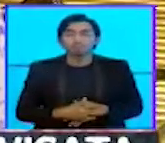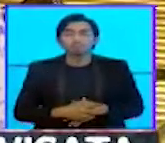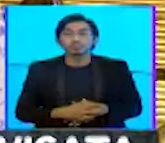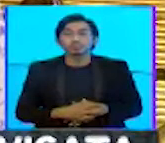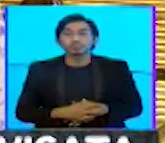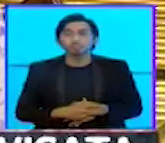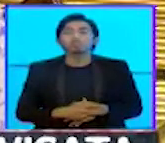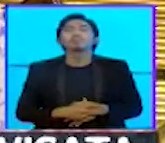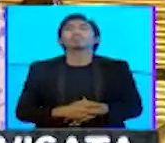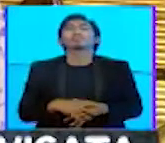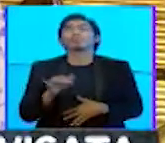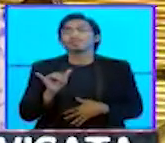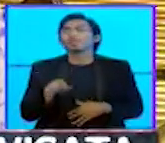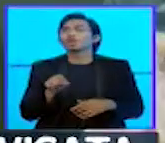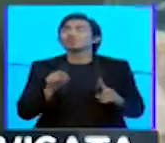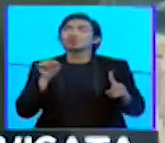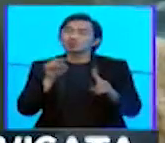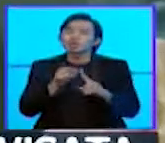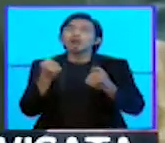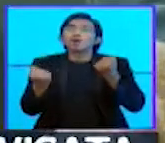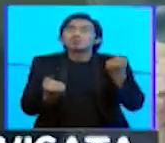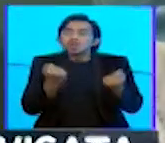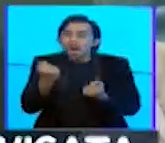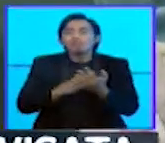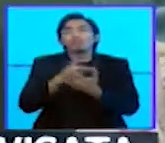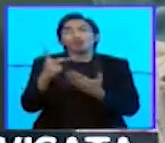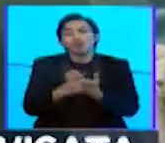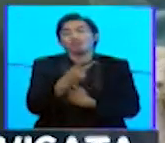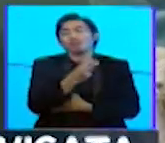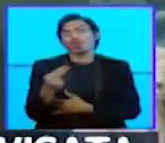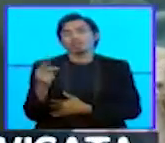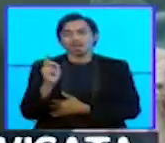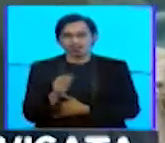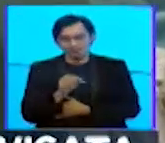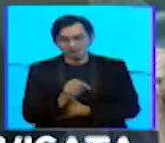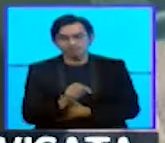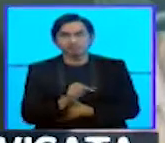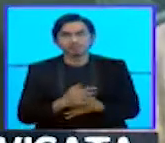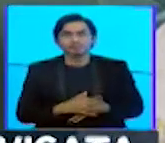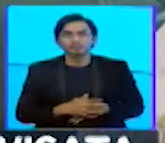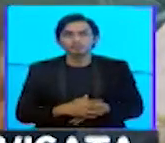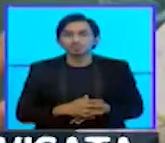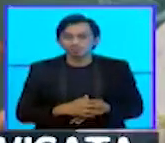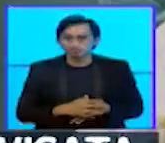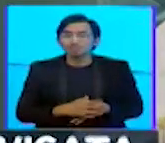kejar dalam program Indonesia Incorporated, Spice Up the World. Jadi, kita memilih